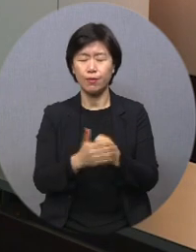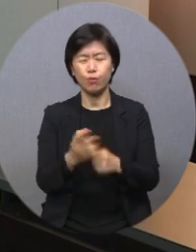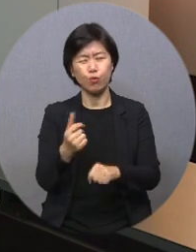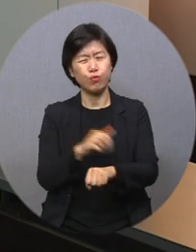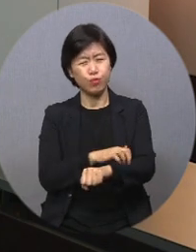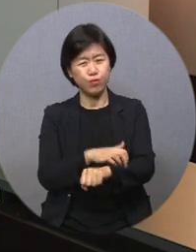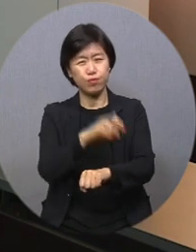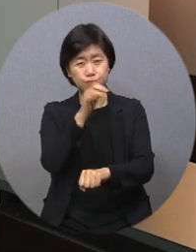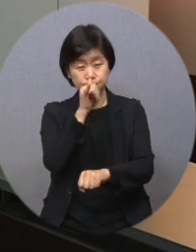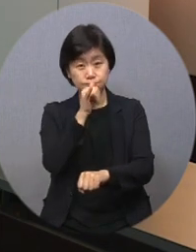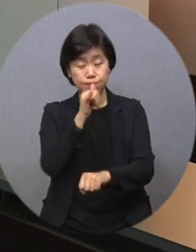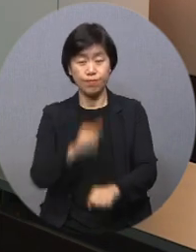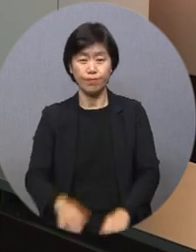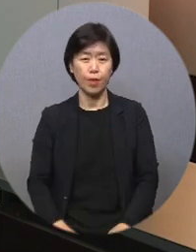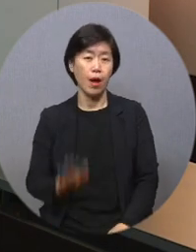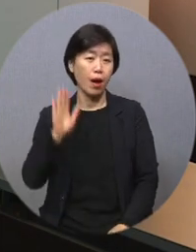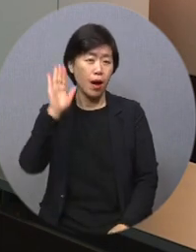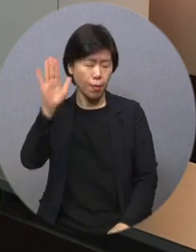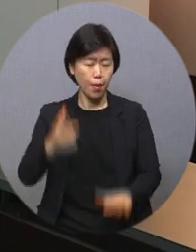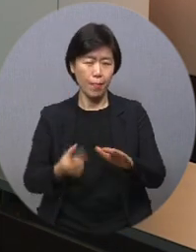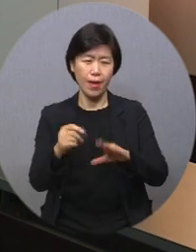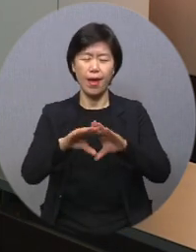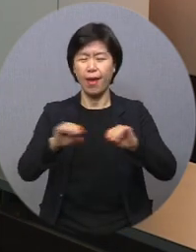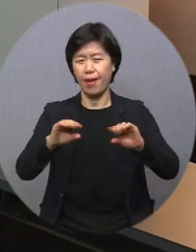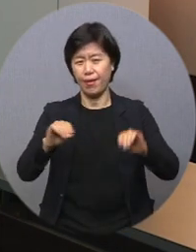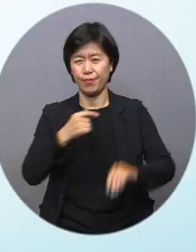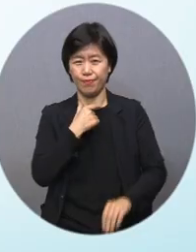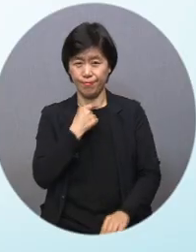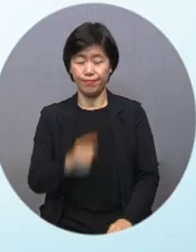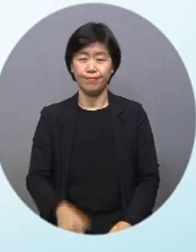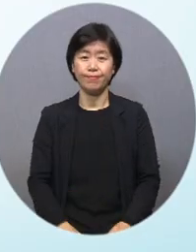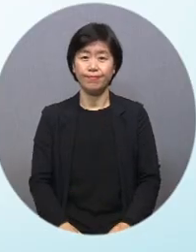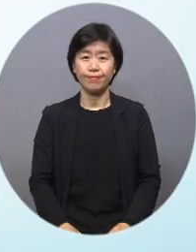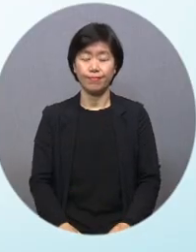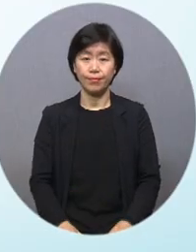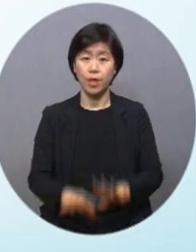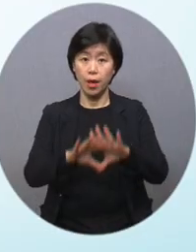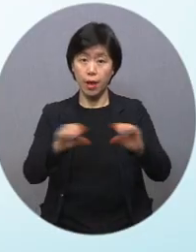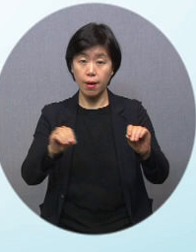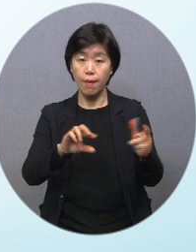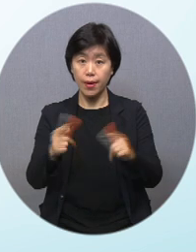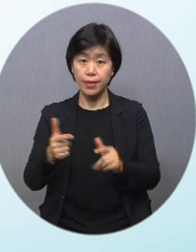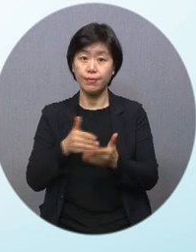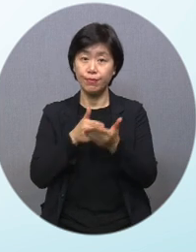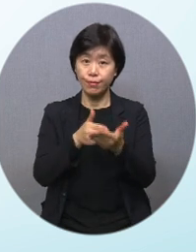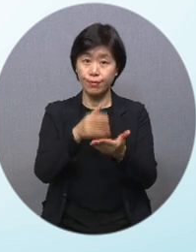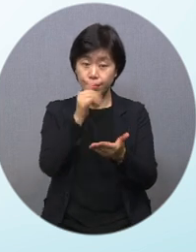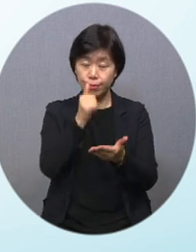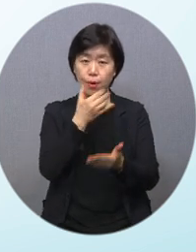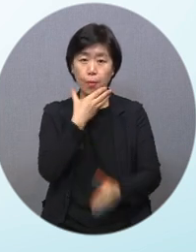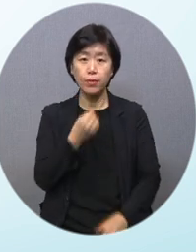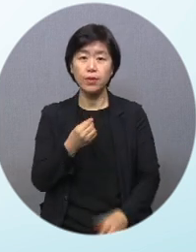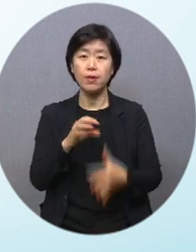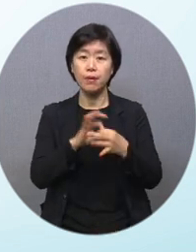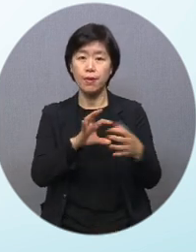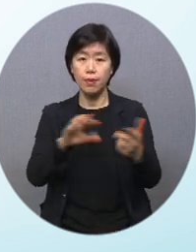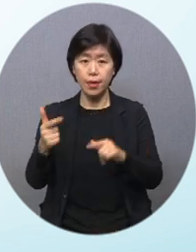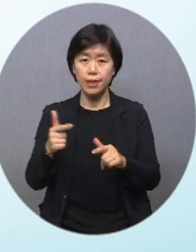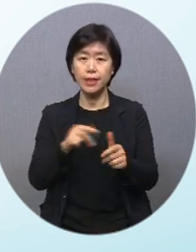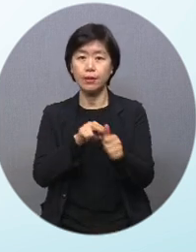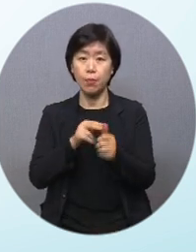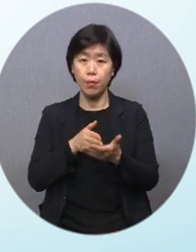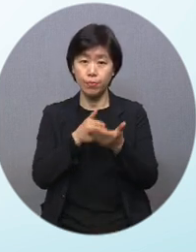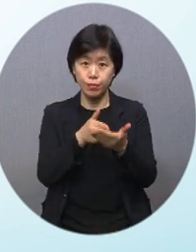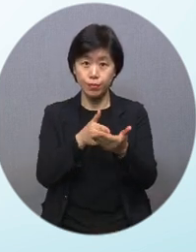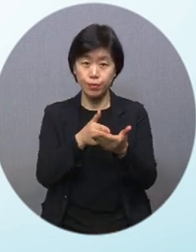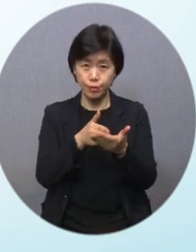불편하고 빨리 해소가 되었으면 좋겠다고 생각을 하고 있습니다. 해결해야 할 사연이나 복지 관련 제보를 전해드리는